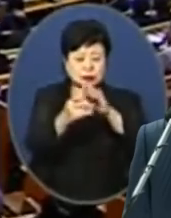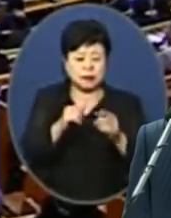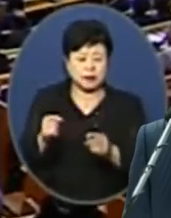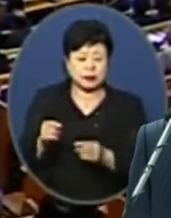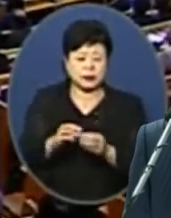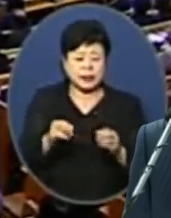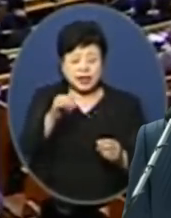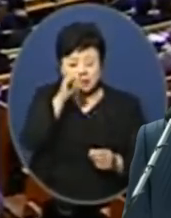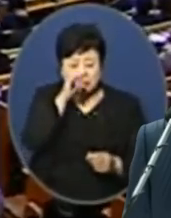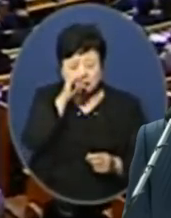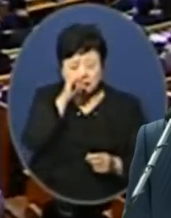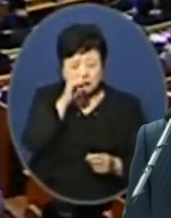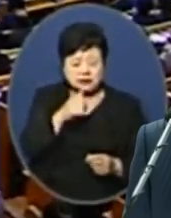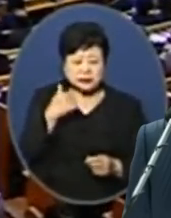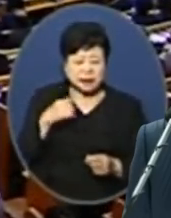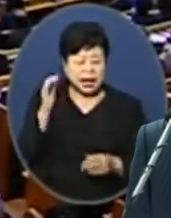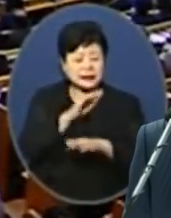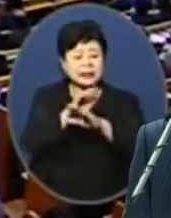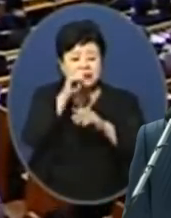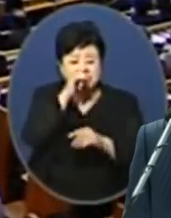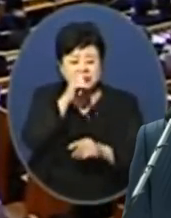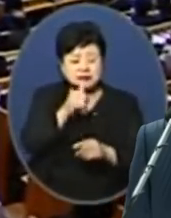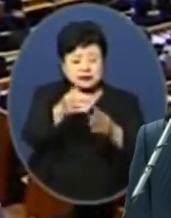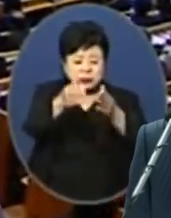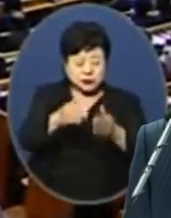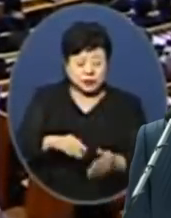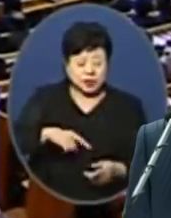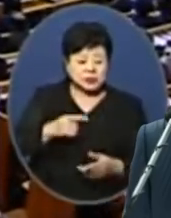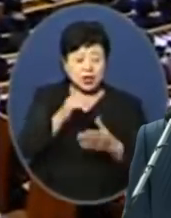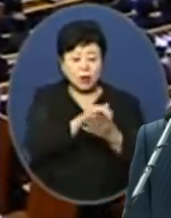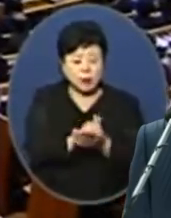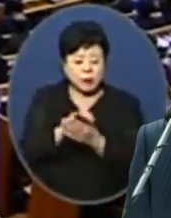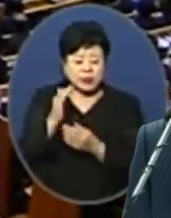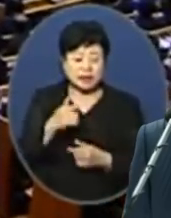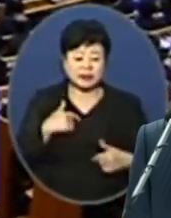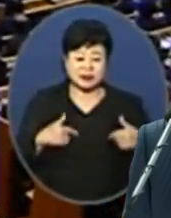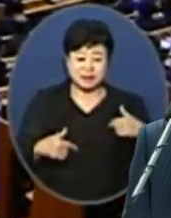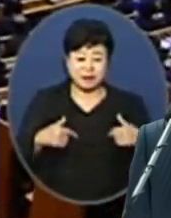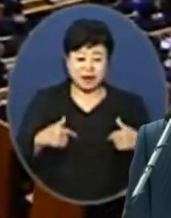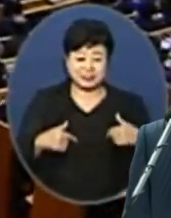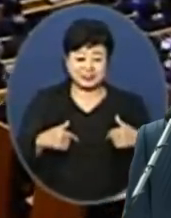만물 곧 땅에 있는 것들이나 하늘에 있는 것들이 그로 말미암아 자기와 화목하게 되기를 기뻐하신다.